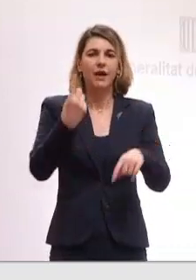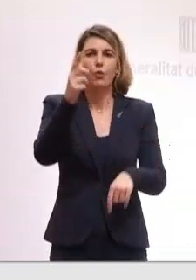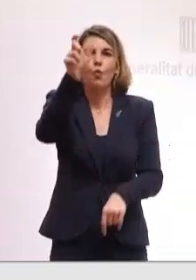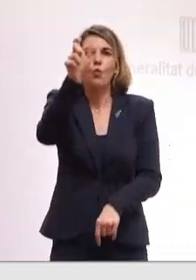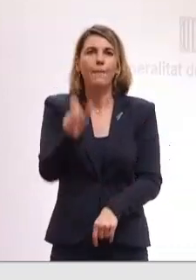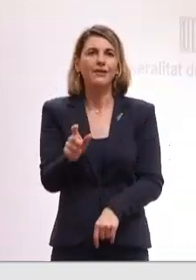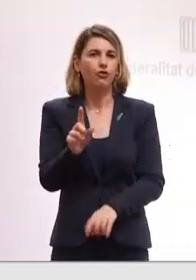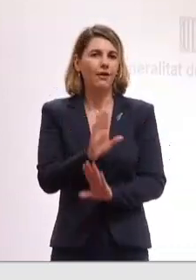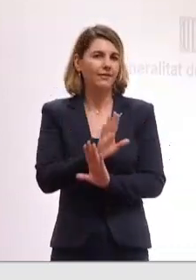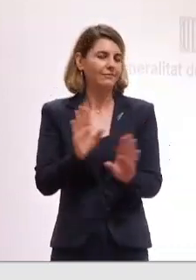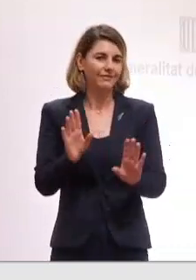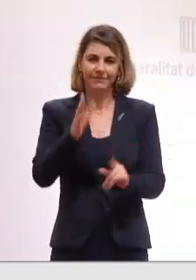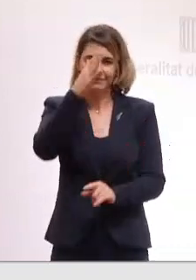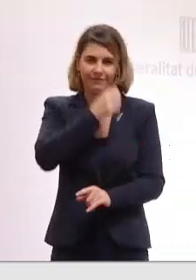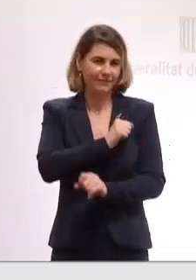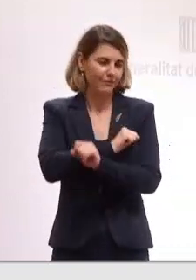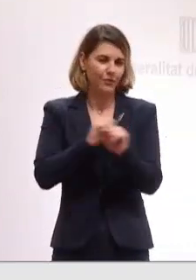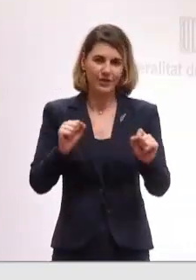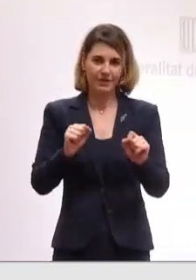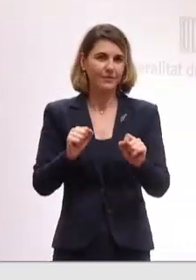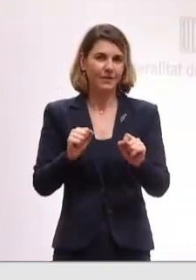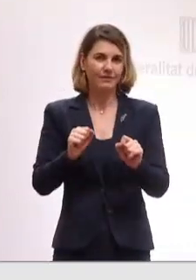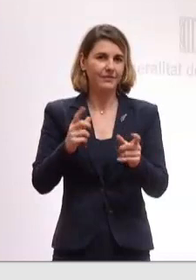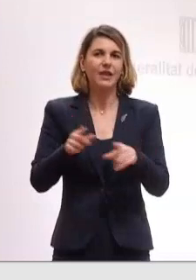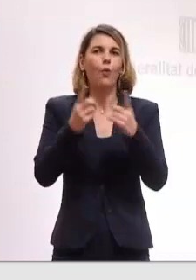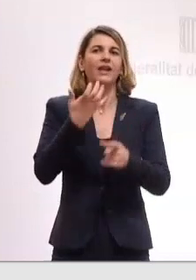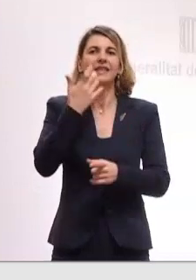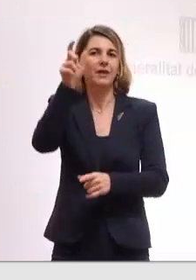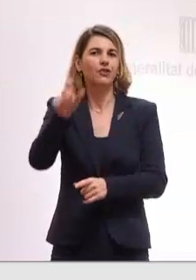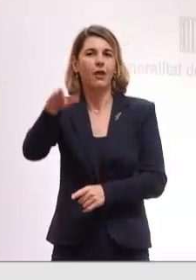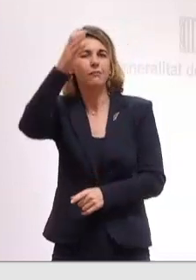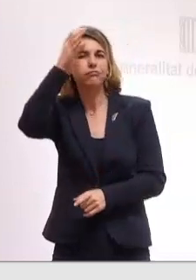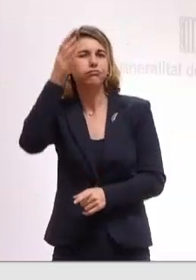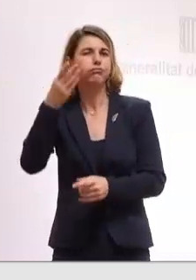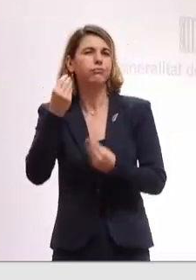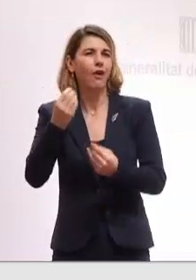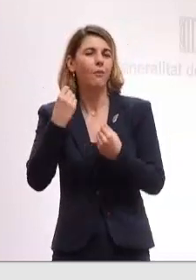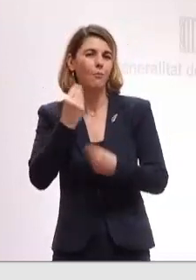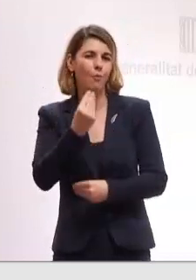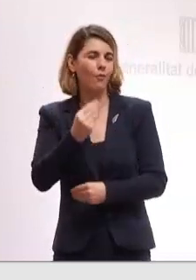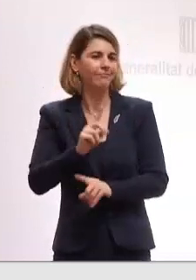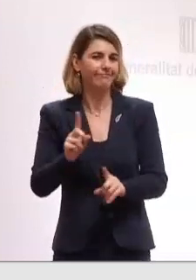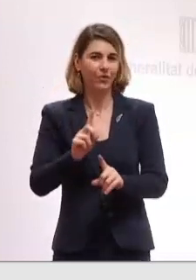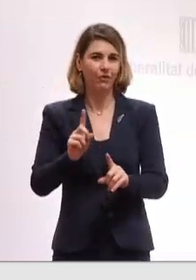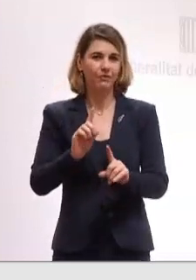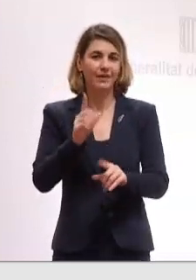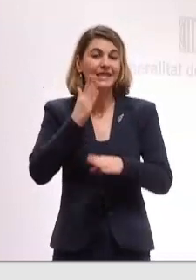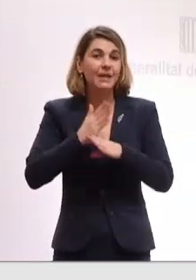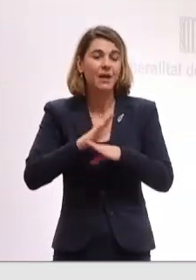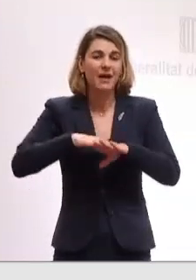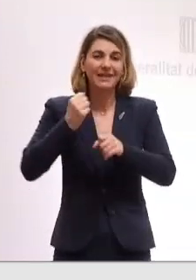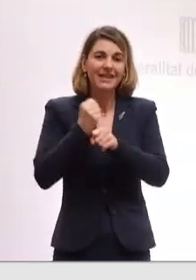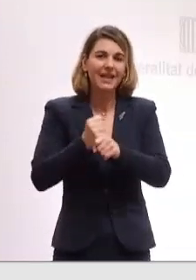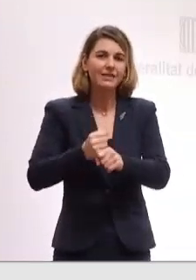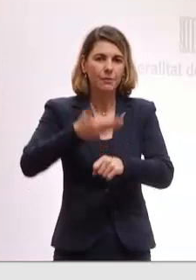sola persona, per molt dotada que aquella persona sigui. Són sempre equips els que duen a terme aquestes